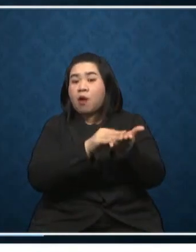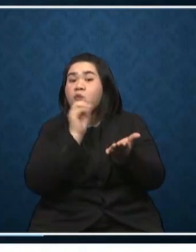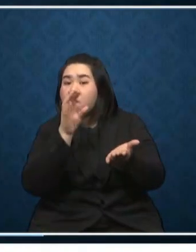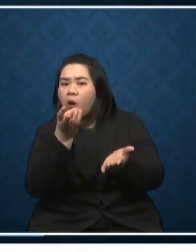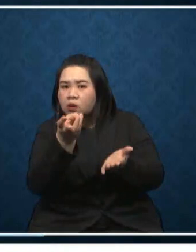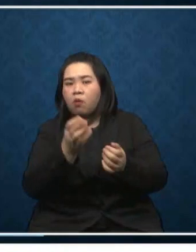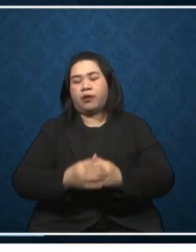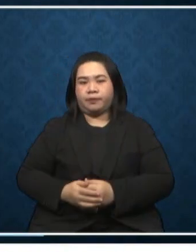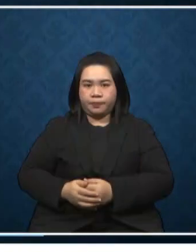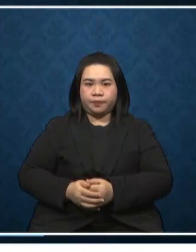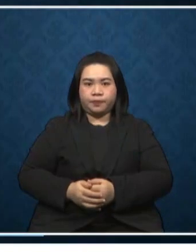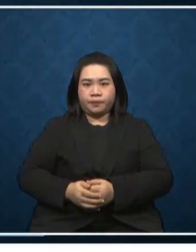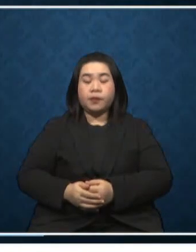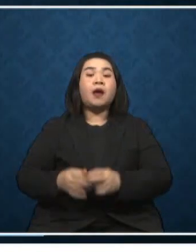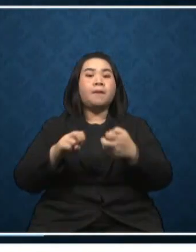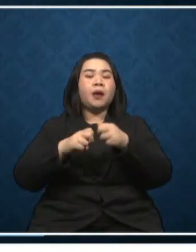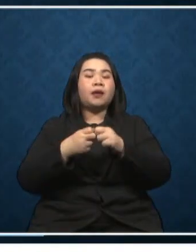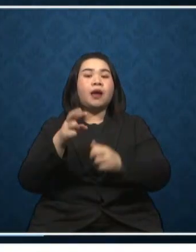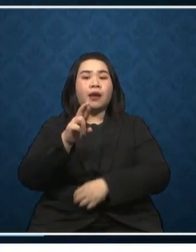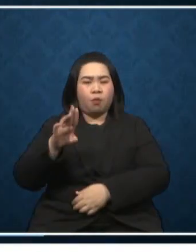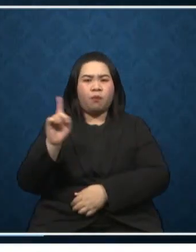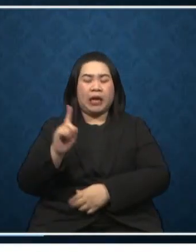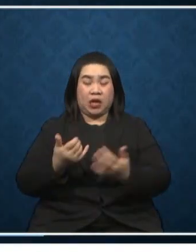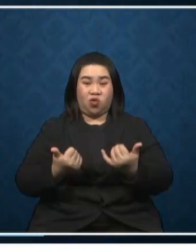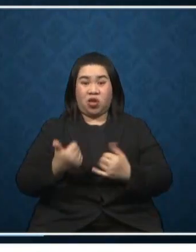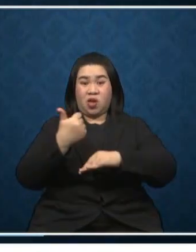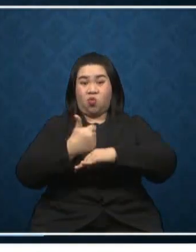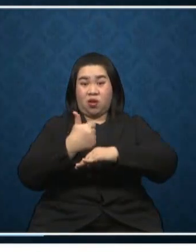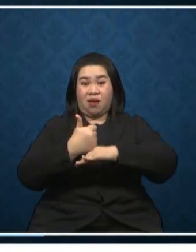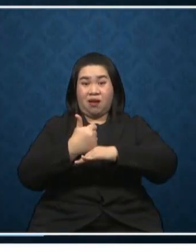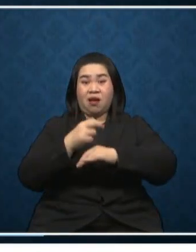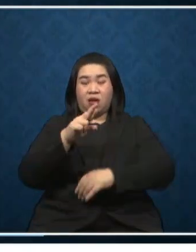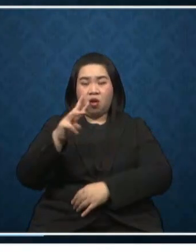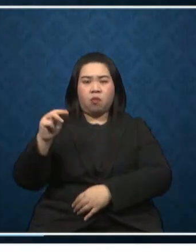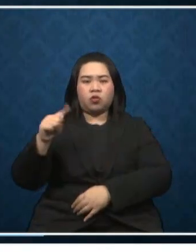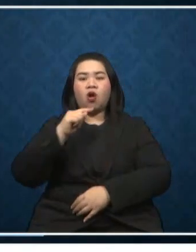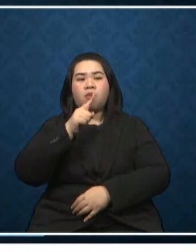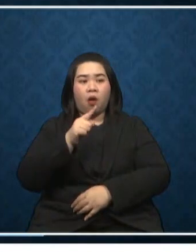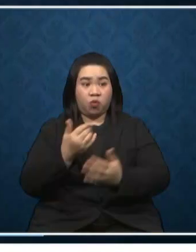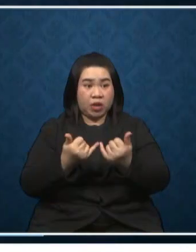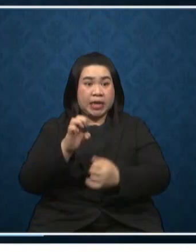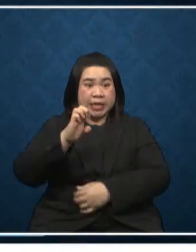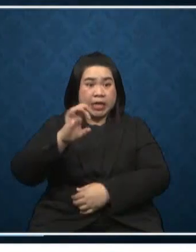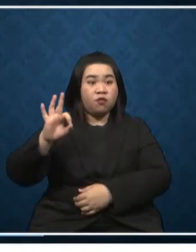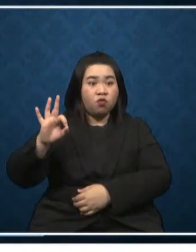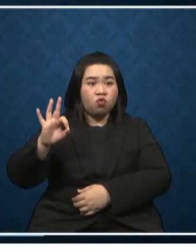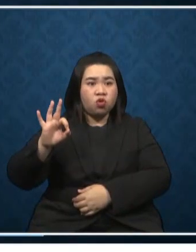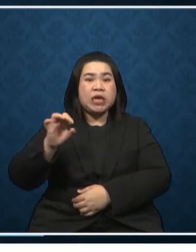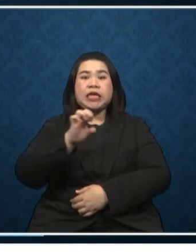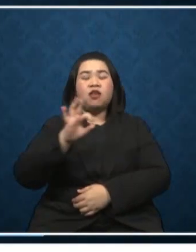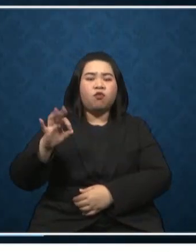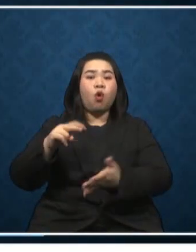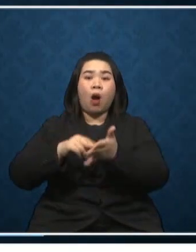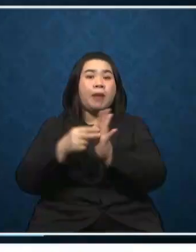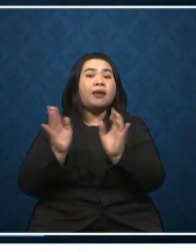ปัญหาระบบ E-Fully Manifest ซึ่ง รัมุตีปัจุบันนี้ได้ประกาศเลยวา ประเทศไทยใช้ E-Fully แล้ว คำวา Fully คือเต็รแบบ